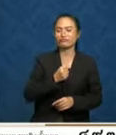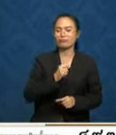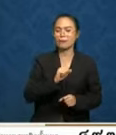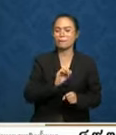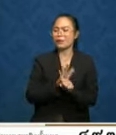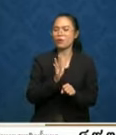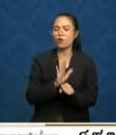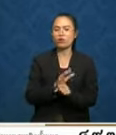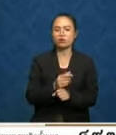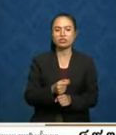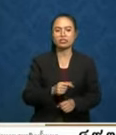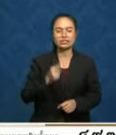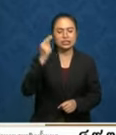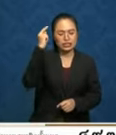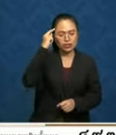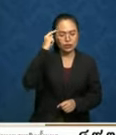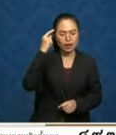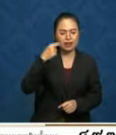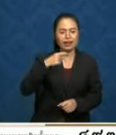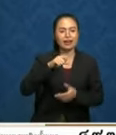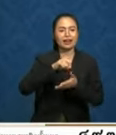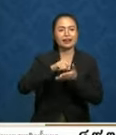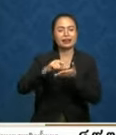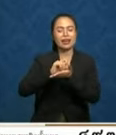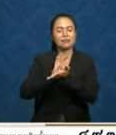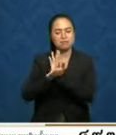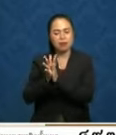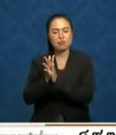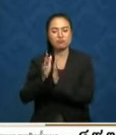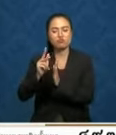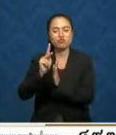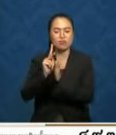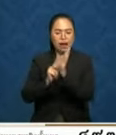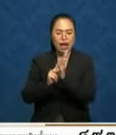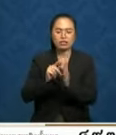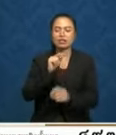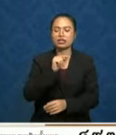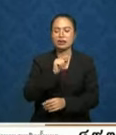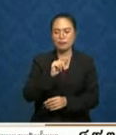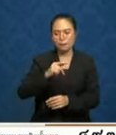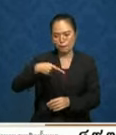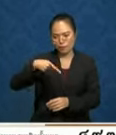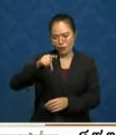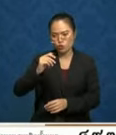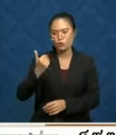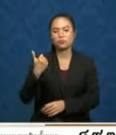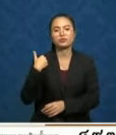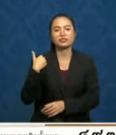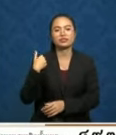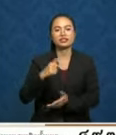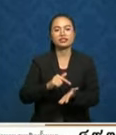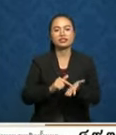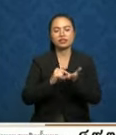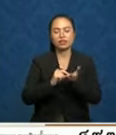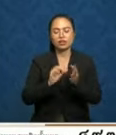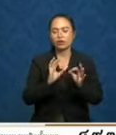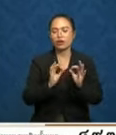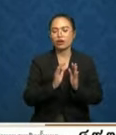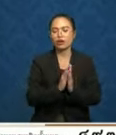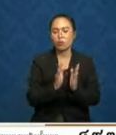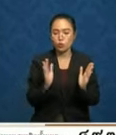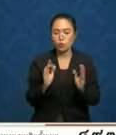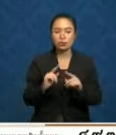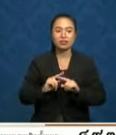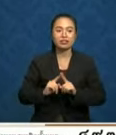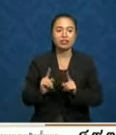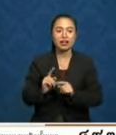มก็เชื่อว่าการปฏิรูปโดยการแก้กฎหมายนี่มีประโยช ท่านส่งเสนอเข้ามาผมขอบคุณแต่ก